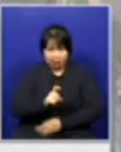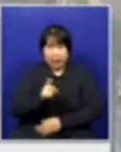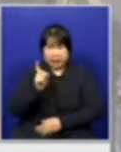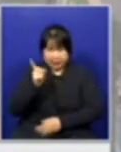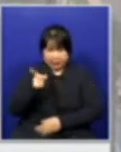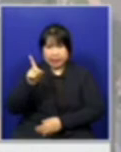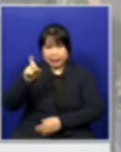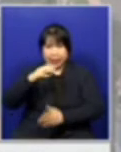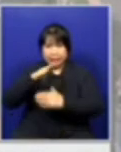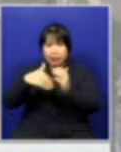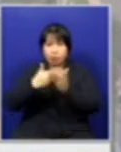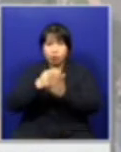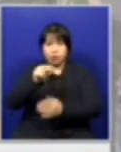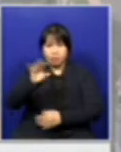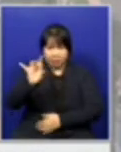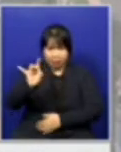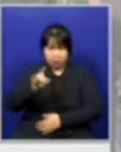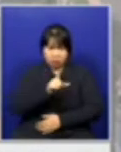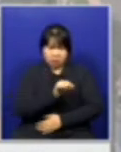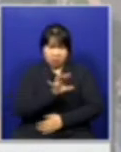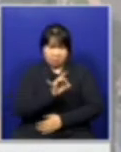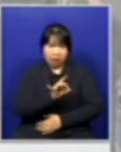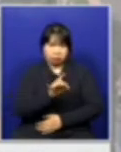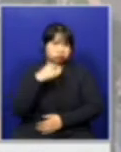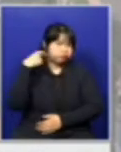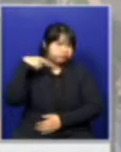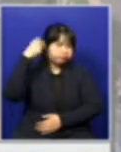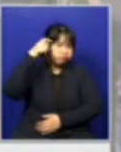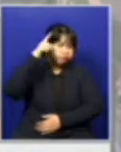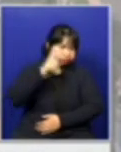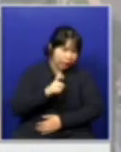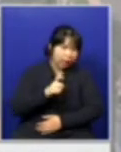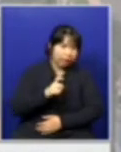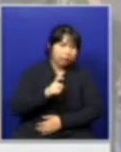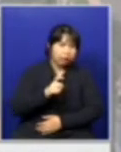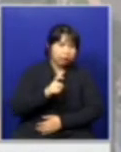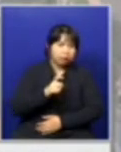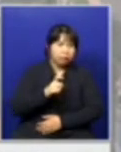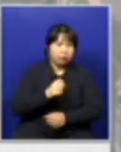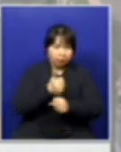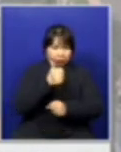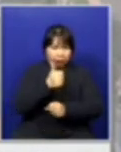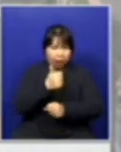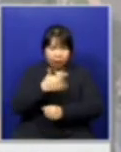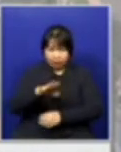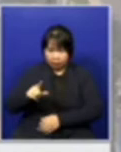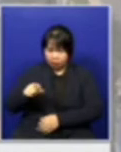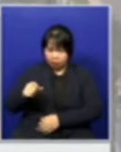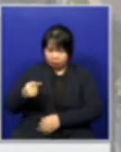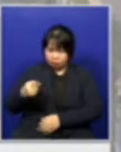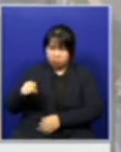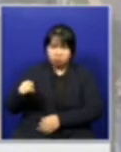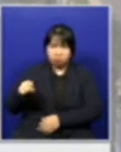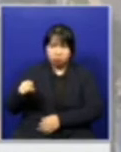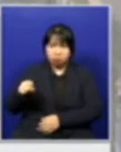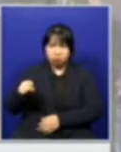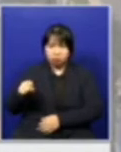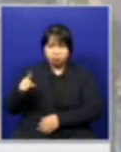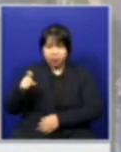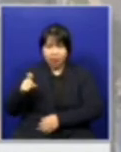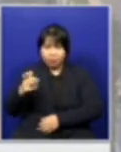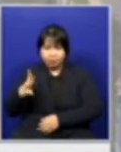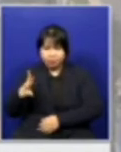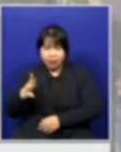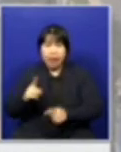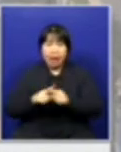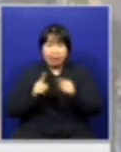ย28รายนี่ฆ่าตัวตายสำเร็จอีก10รายไม่สำเร็จทีนี้น่าสนใจมากที่สุดก็คือคนที่ฆ่าตัวต